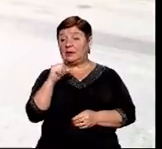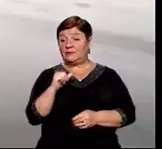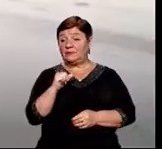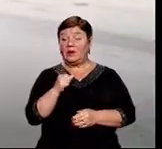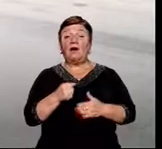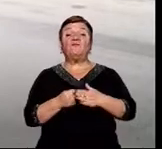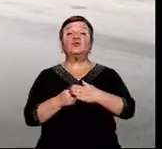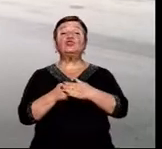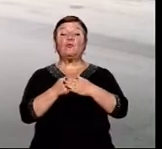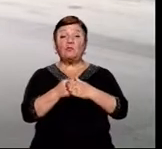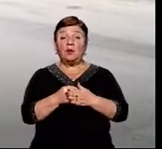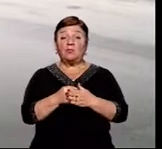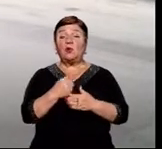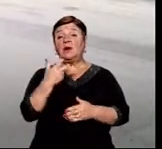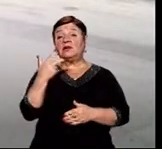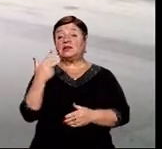В основному